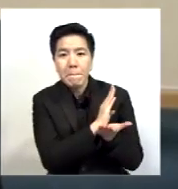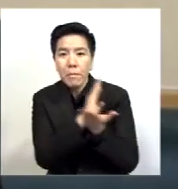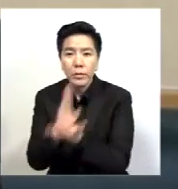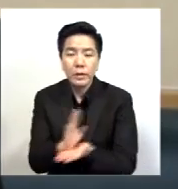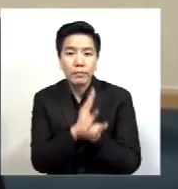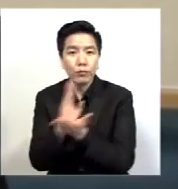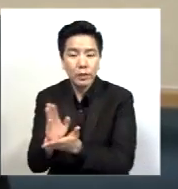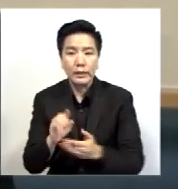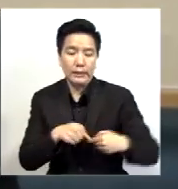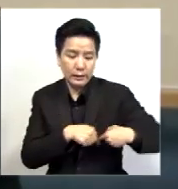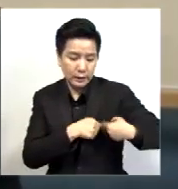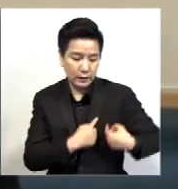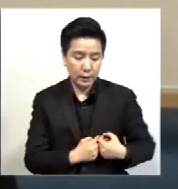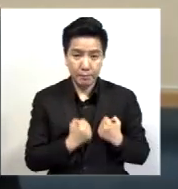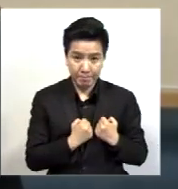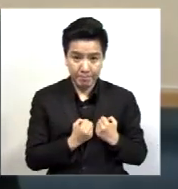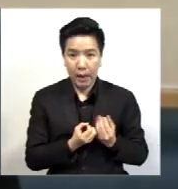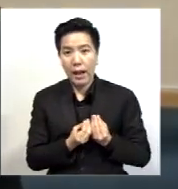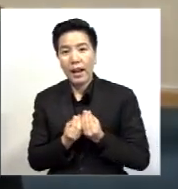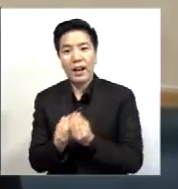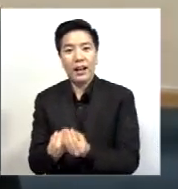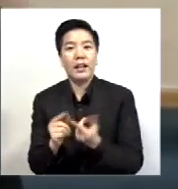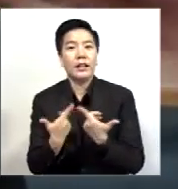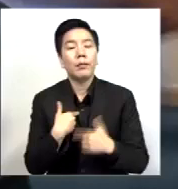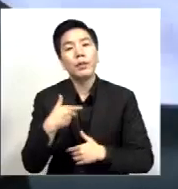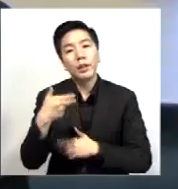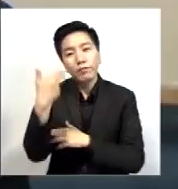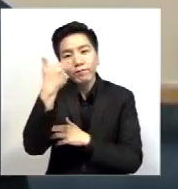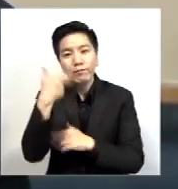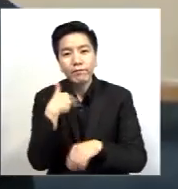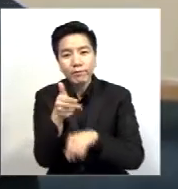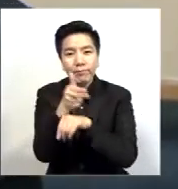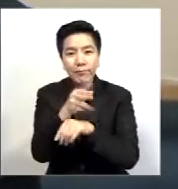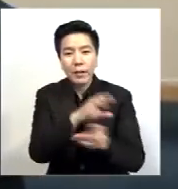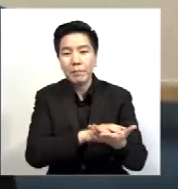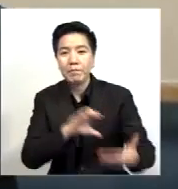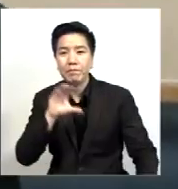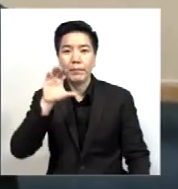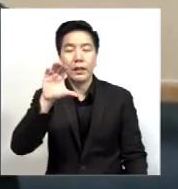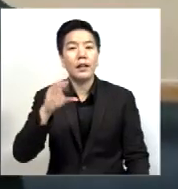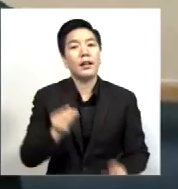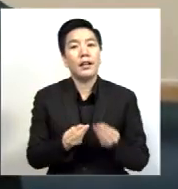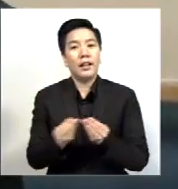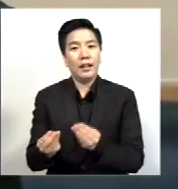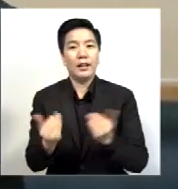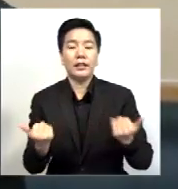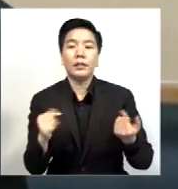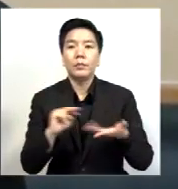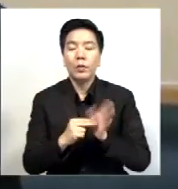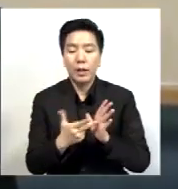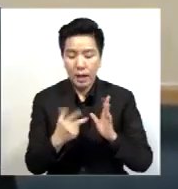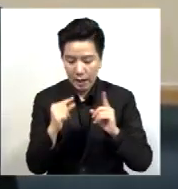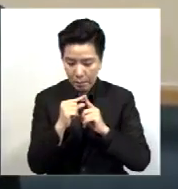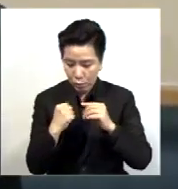ใจมาตลอดหลายคนได้อัดคลิปและก็แชร์กันที่โซเชียลมีเดียทำให้คำว่า